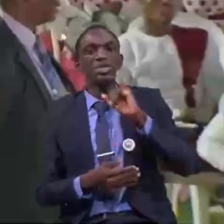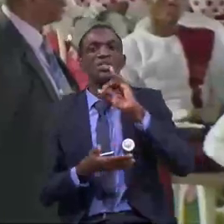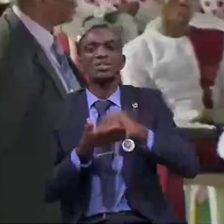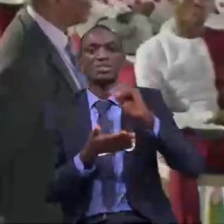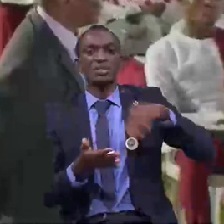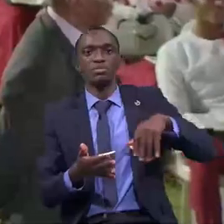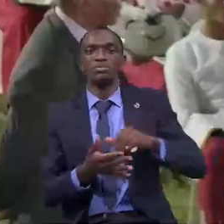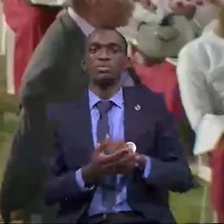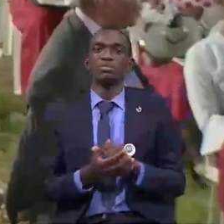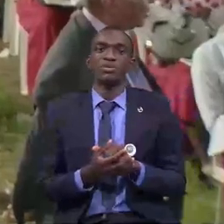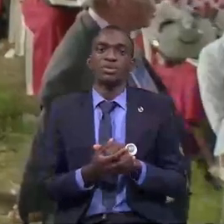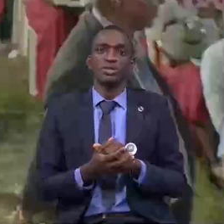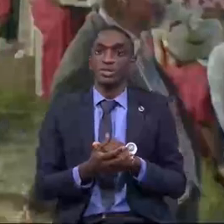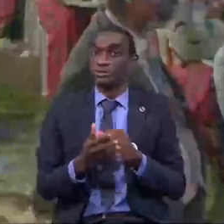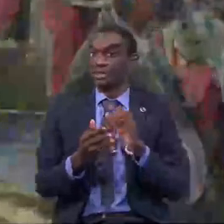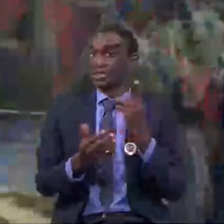ôtée.